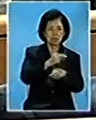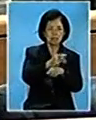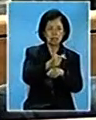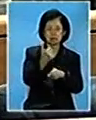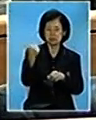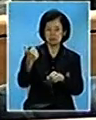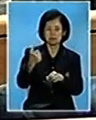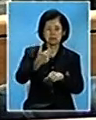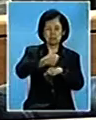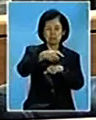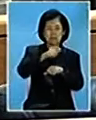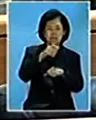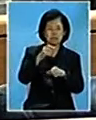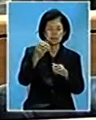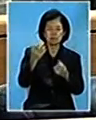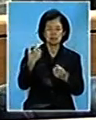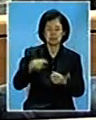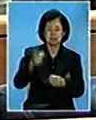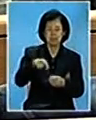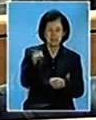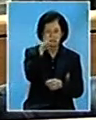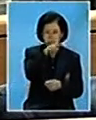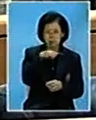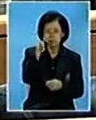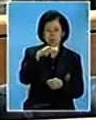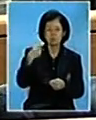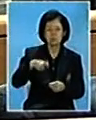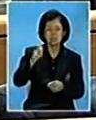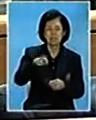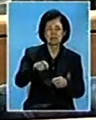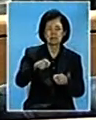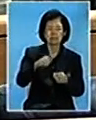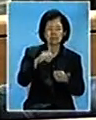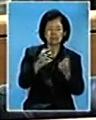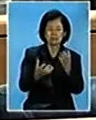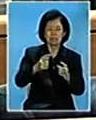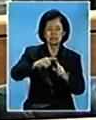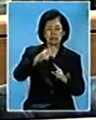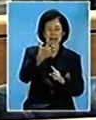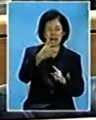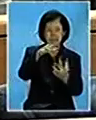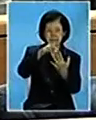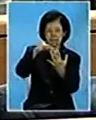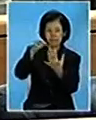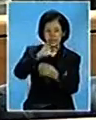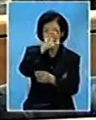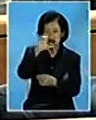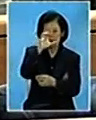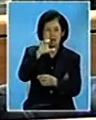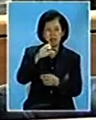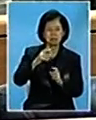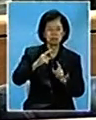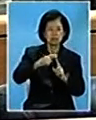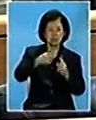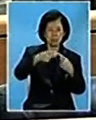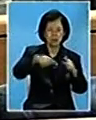องประธานศาลฎีกาเป็นผู้สรรหาแล้วก็ที่มาเนี่ยนะครับผมอยากจะเรียนอย่างนี้